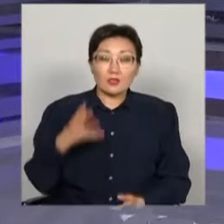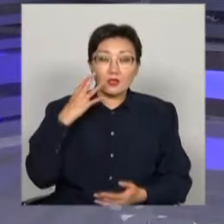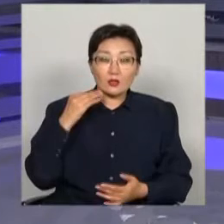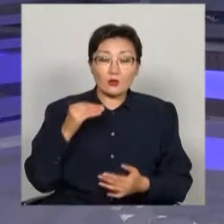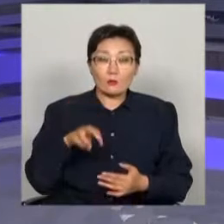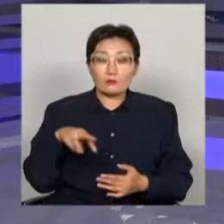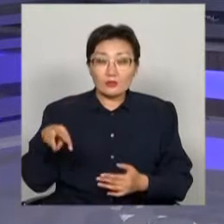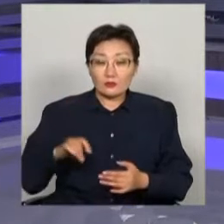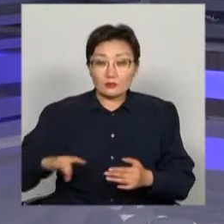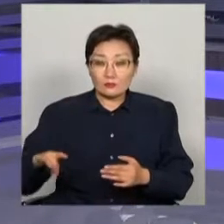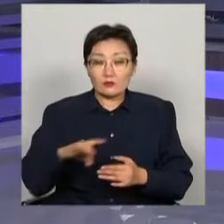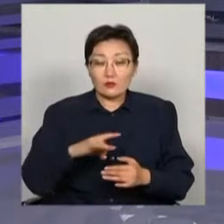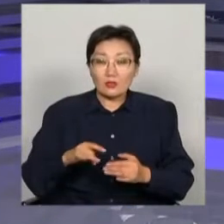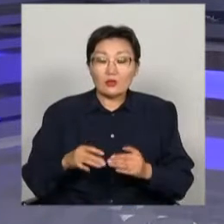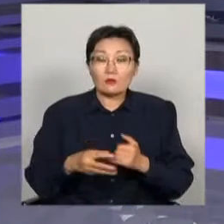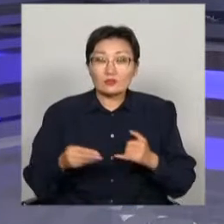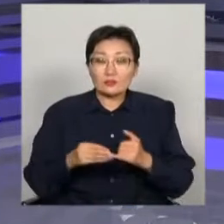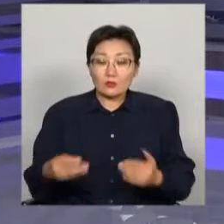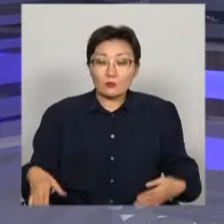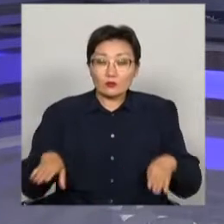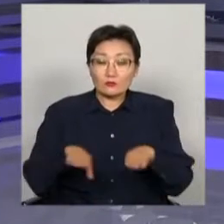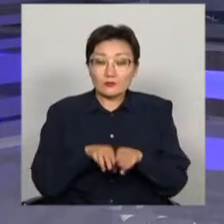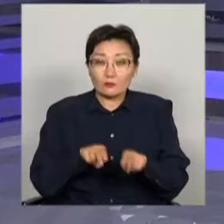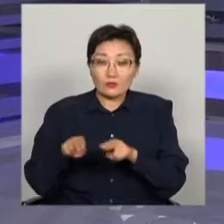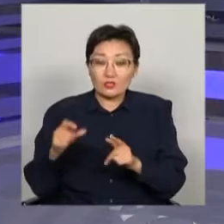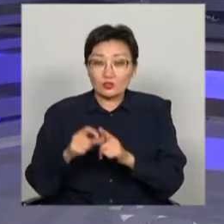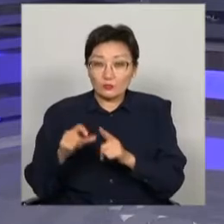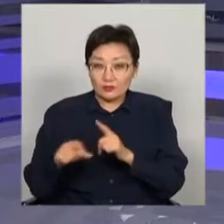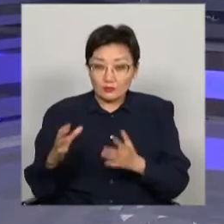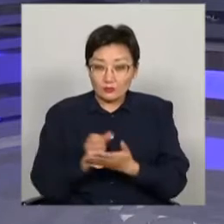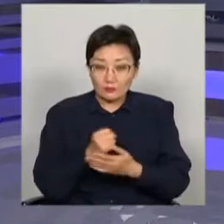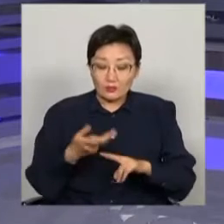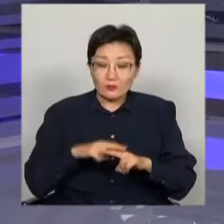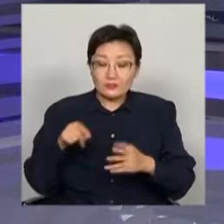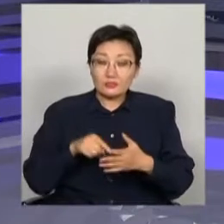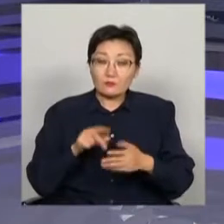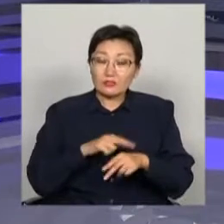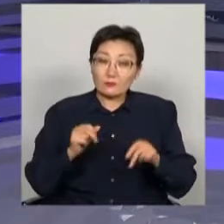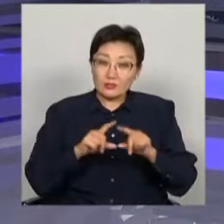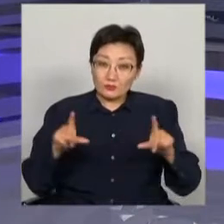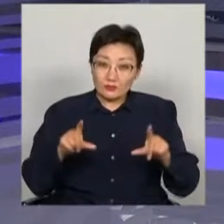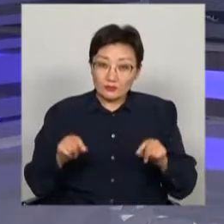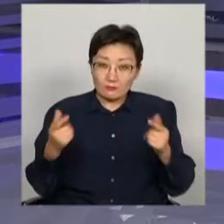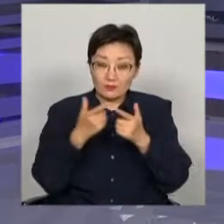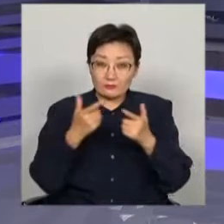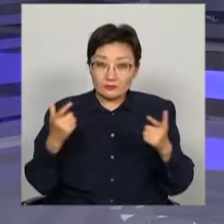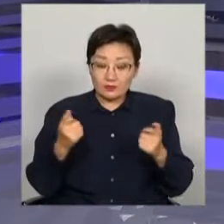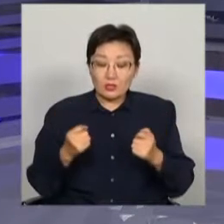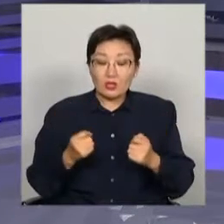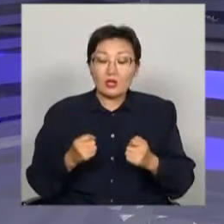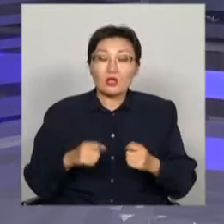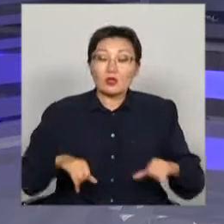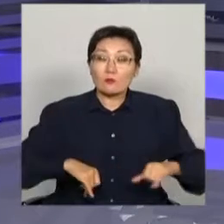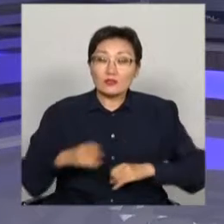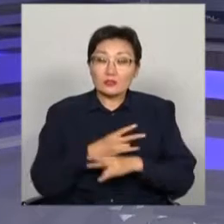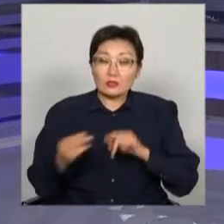Алматының Медеу ауданында жерге көмілген қару-жарақ пен оқ-дәрілер табылды. Бұл туралы қалалық полиция департаменті мәлімдеді. Экстремизмге